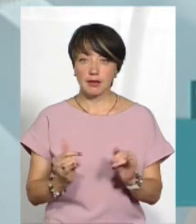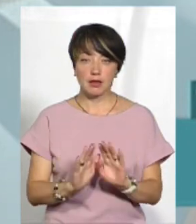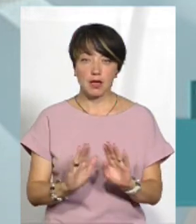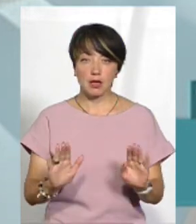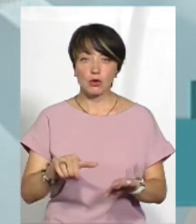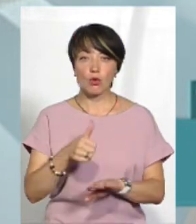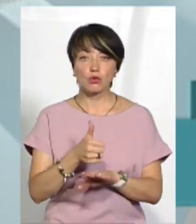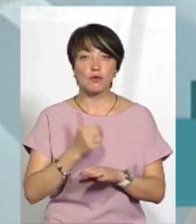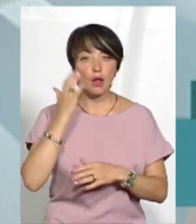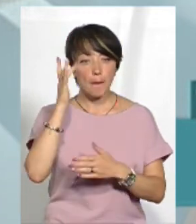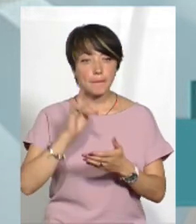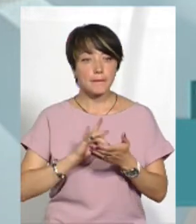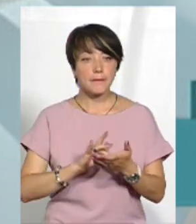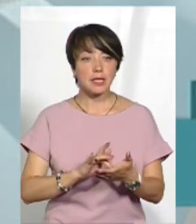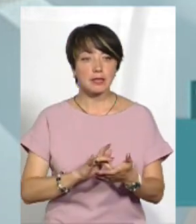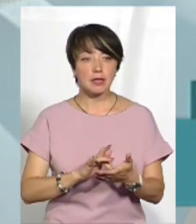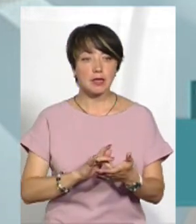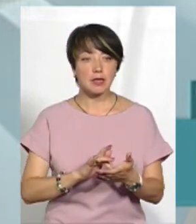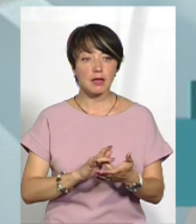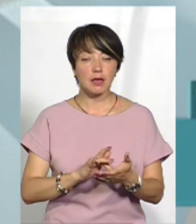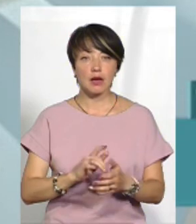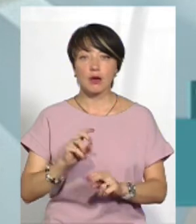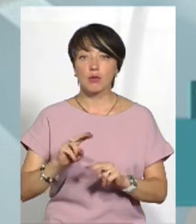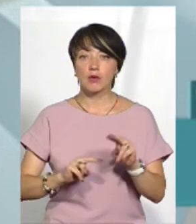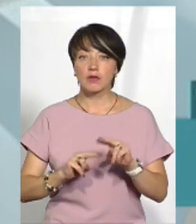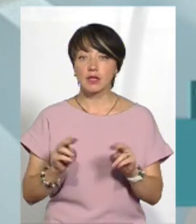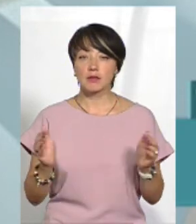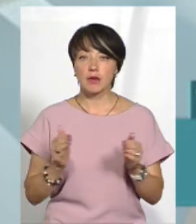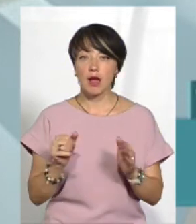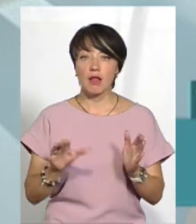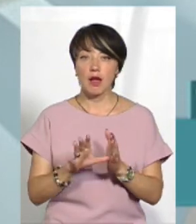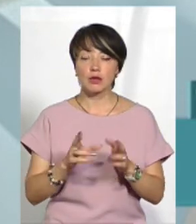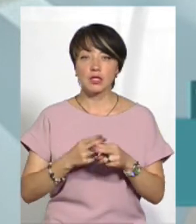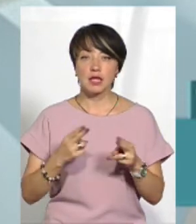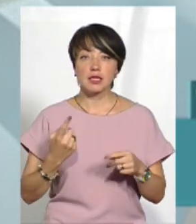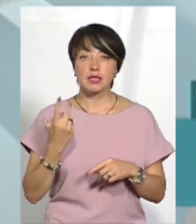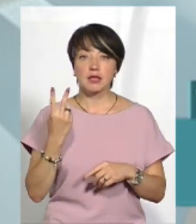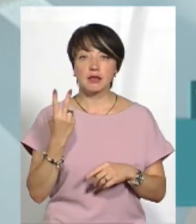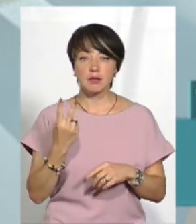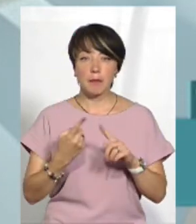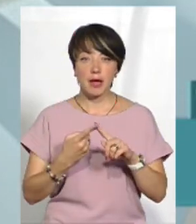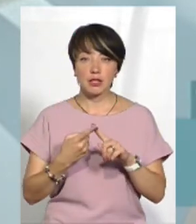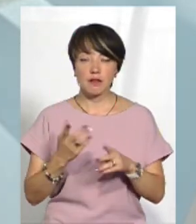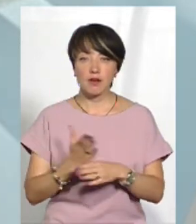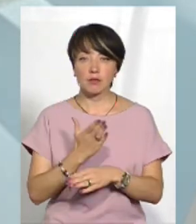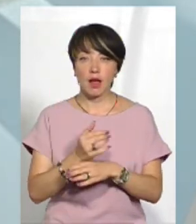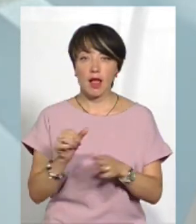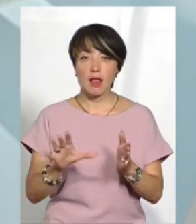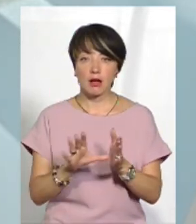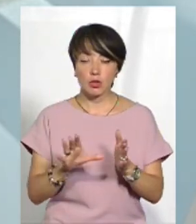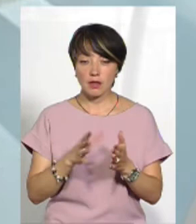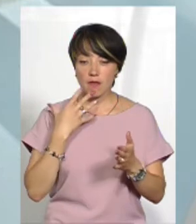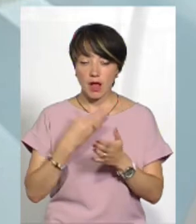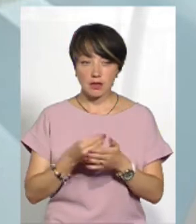Але основна мета, яка ставилася на будівництво невеликої сонячної електростанції, це два. Перше – виробництво електроенергії